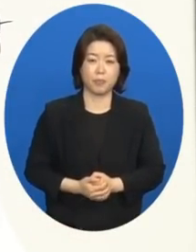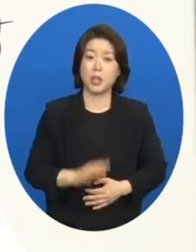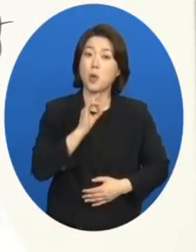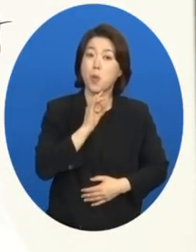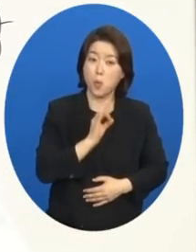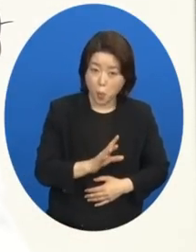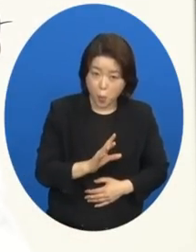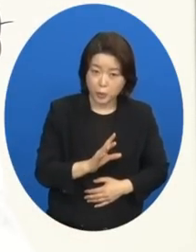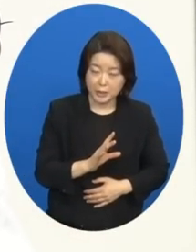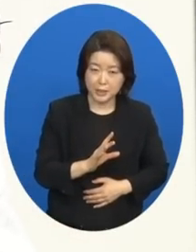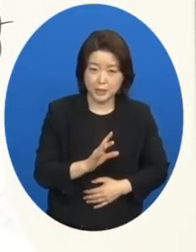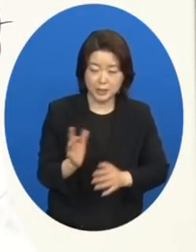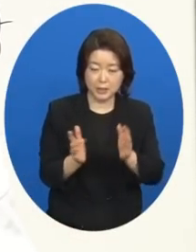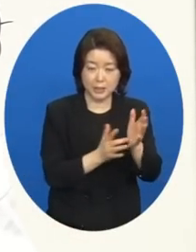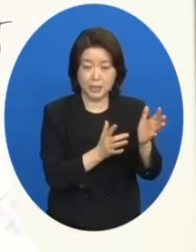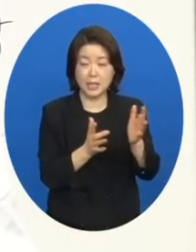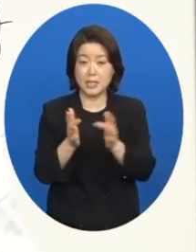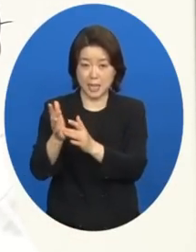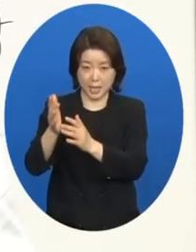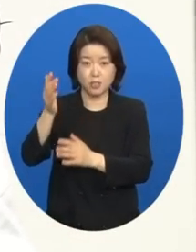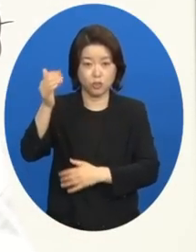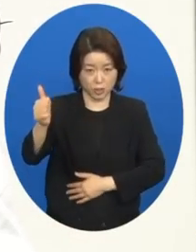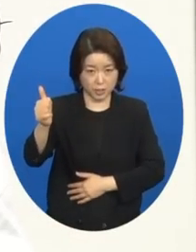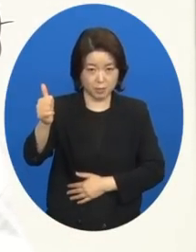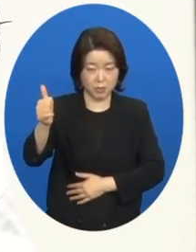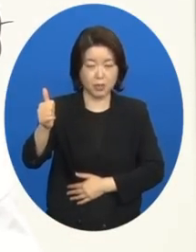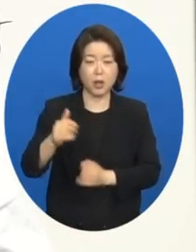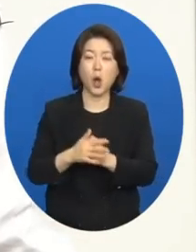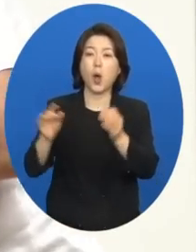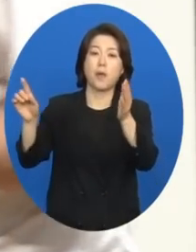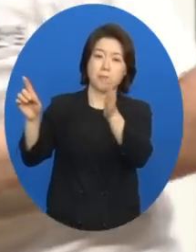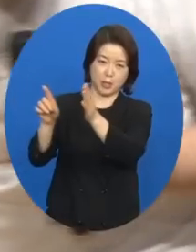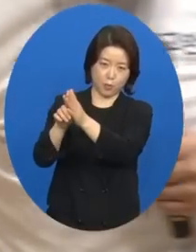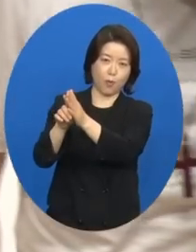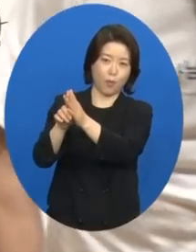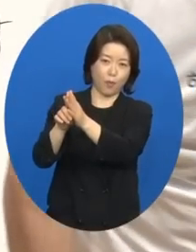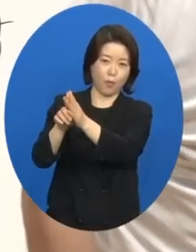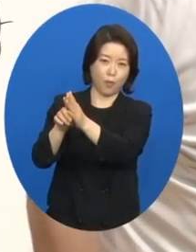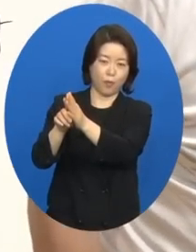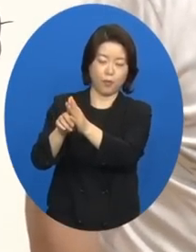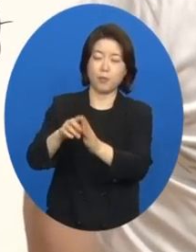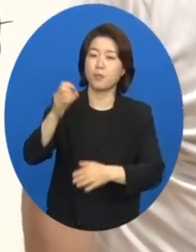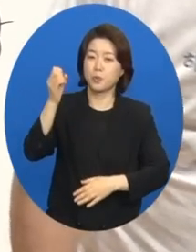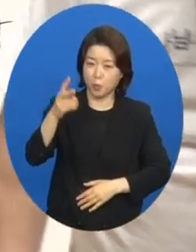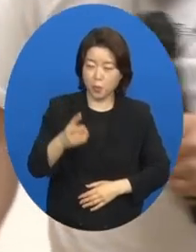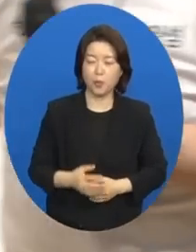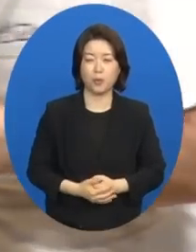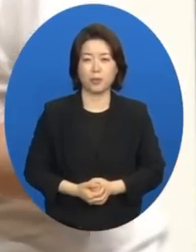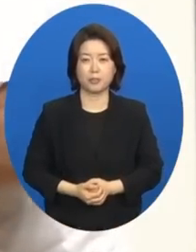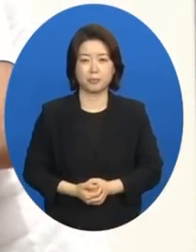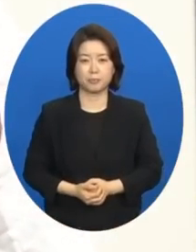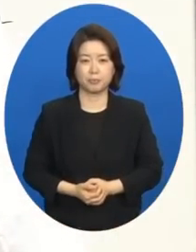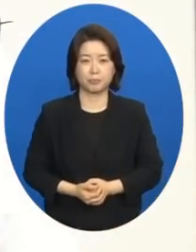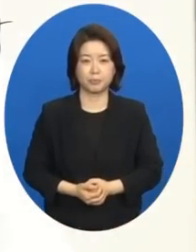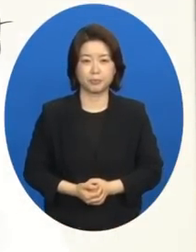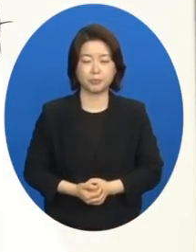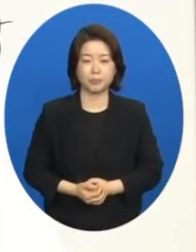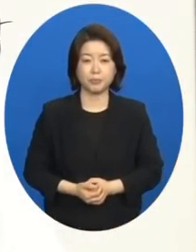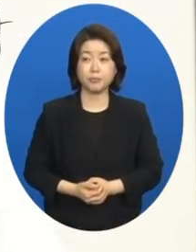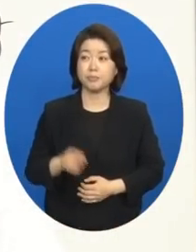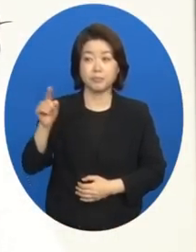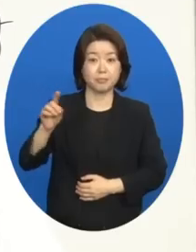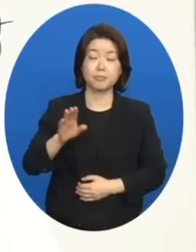오직 예수를 믿고 그리고 그